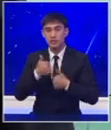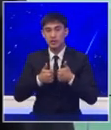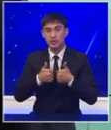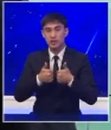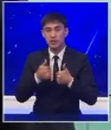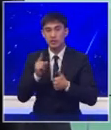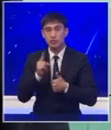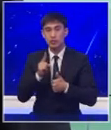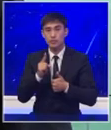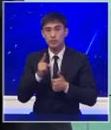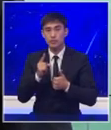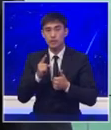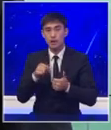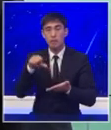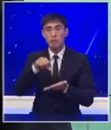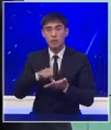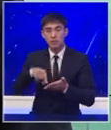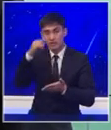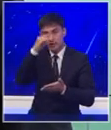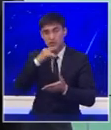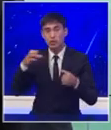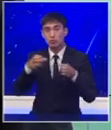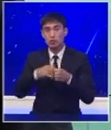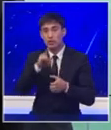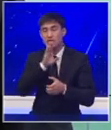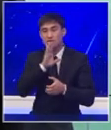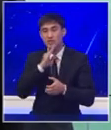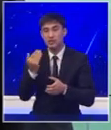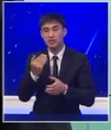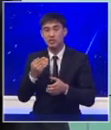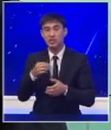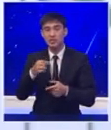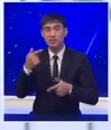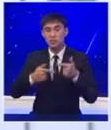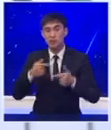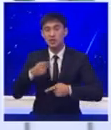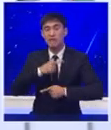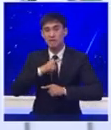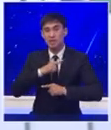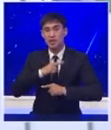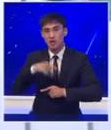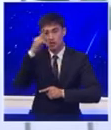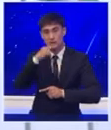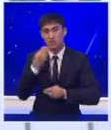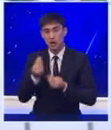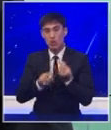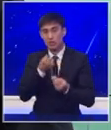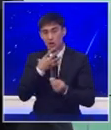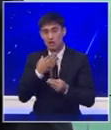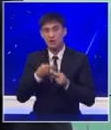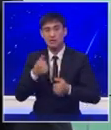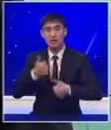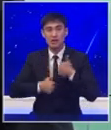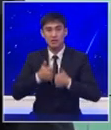конечно, сейчас уже попал Казахстан сборной девочки и Чайнист Тапи на финал. Конечно, Казахстан уже хорошо играет. Но это